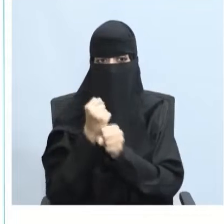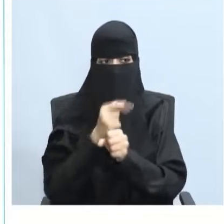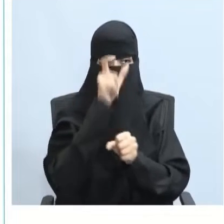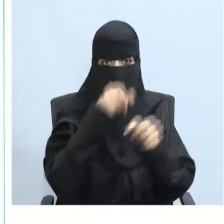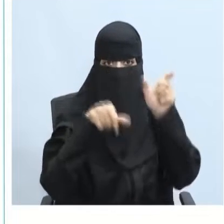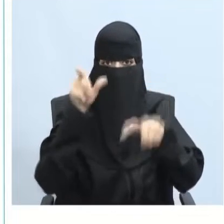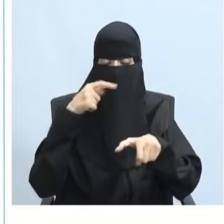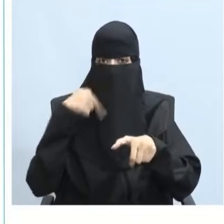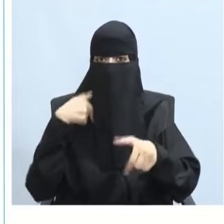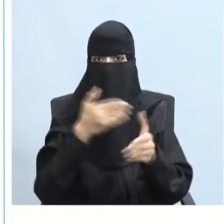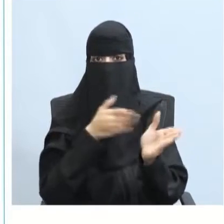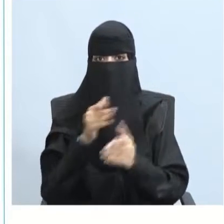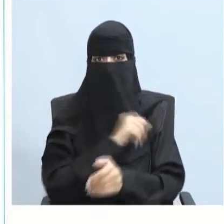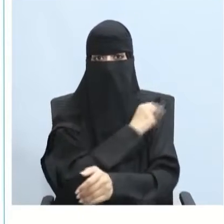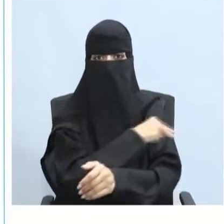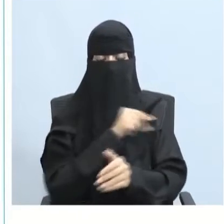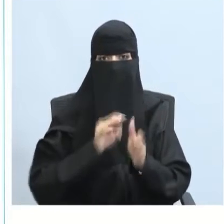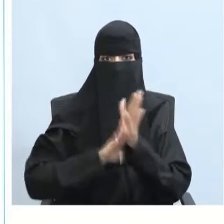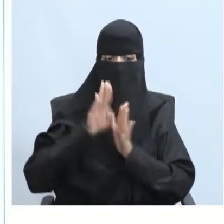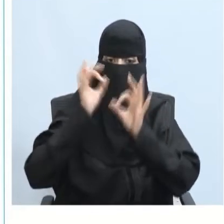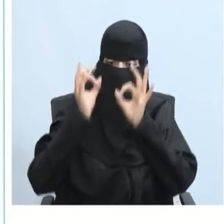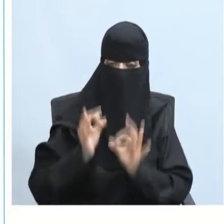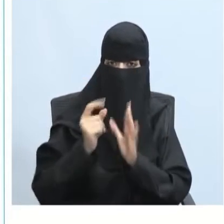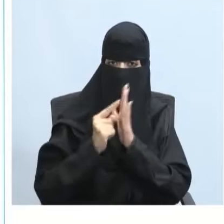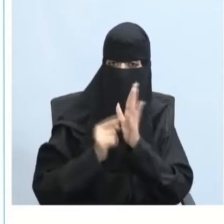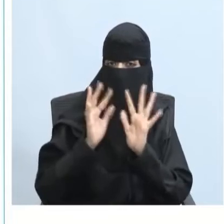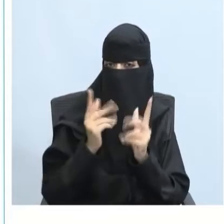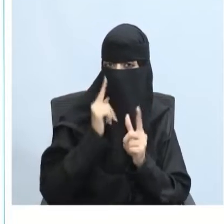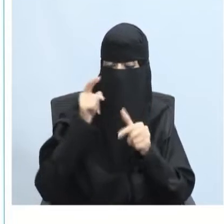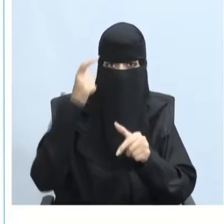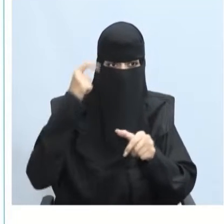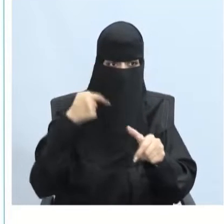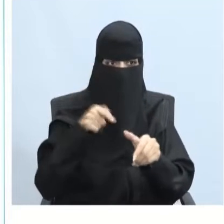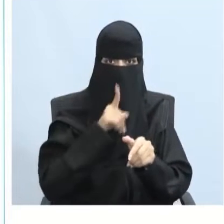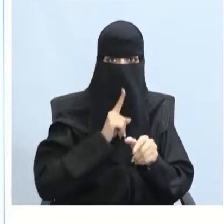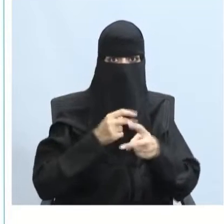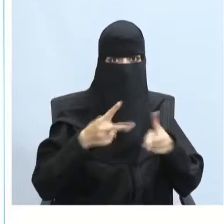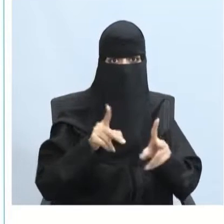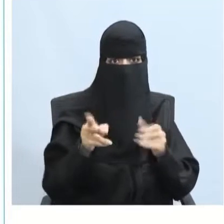والموظفين يحسن من الانضباط واخلاقيات